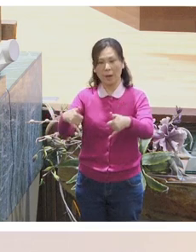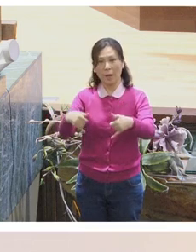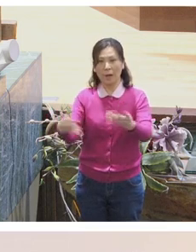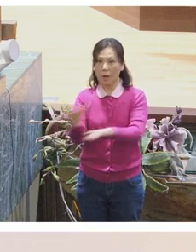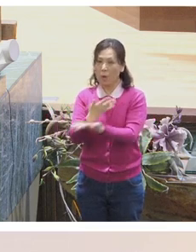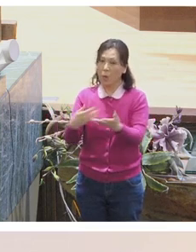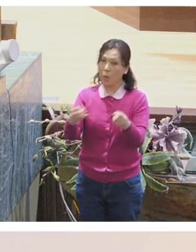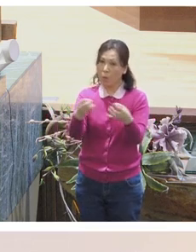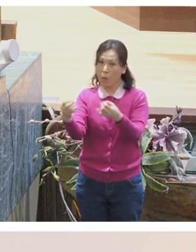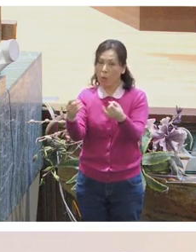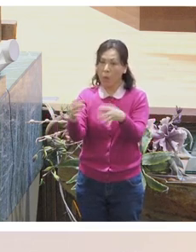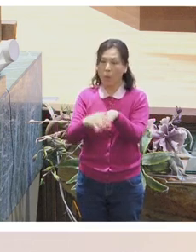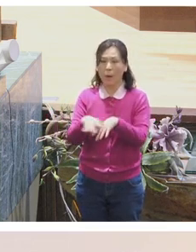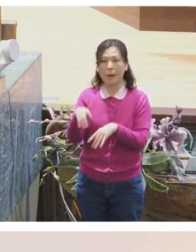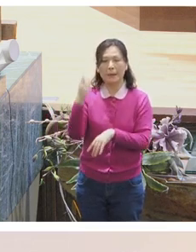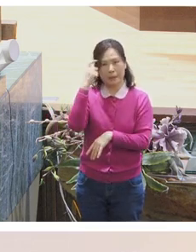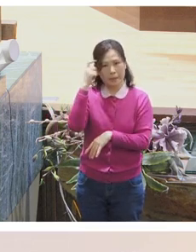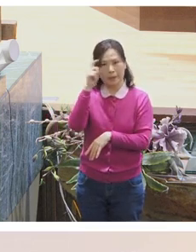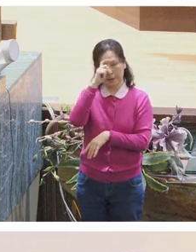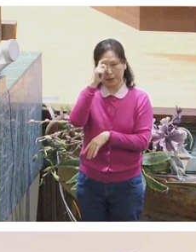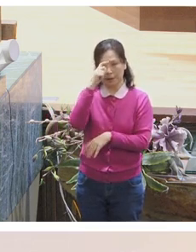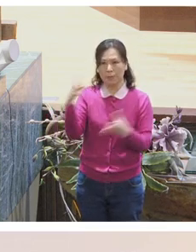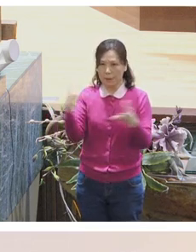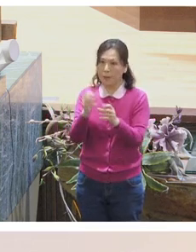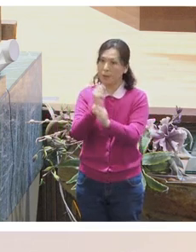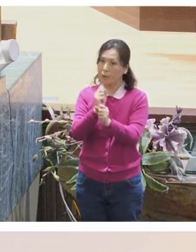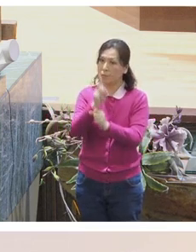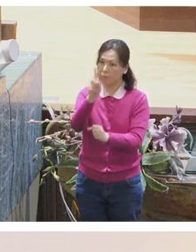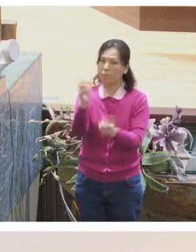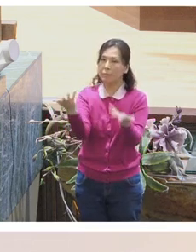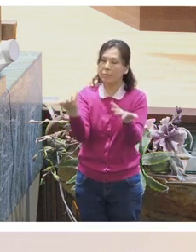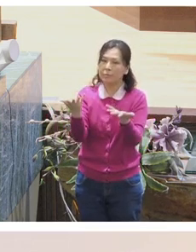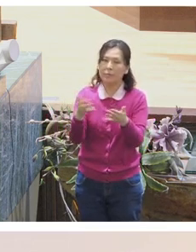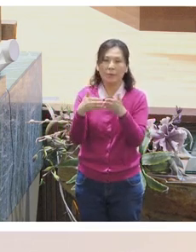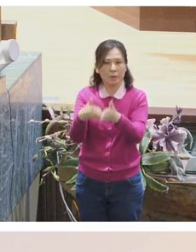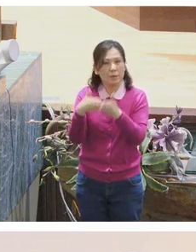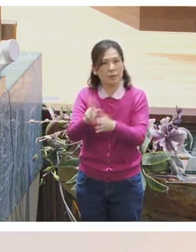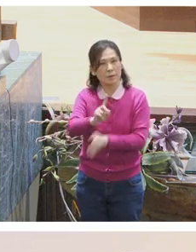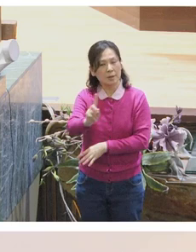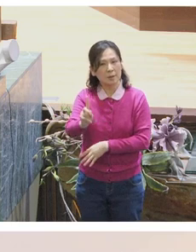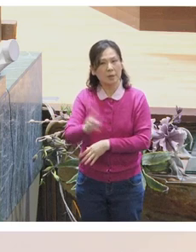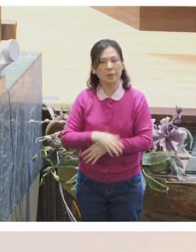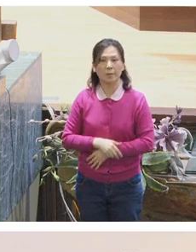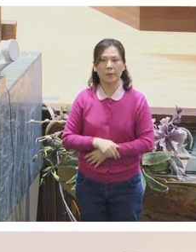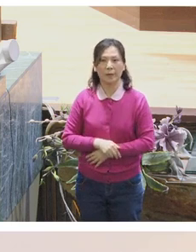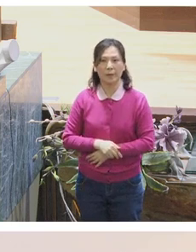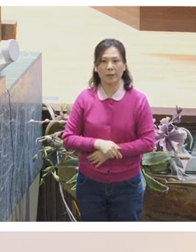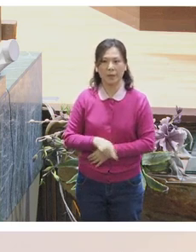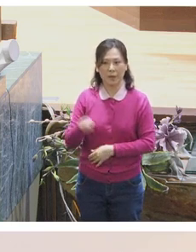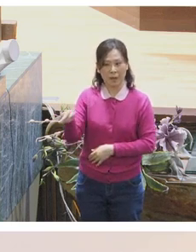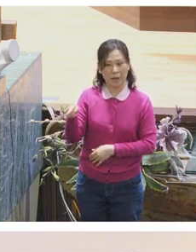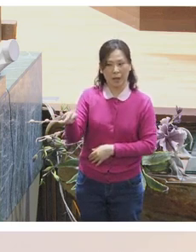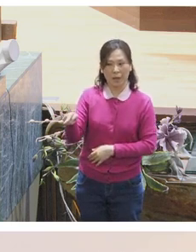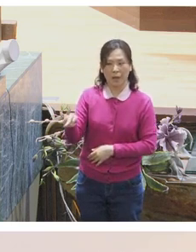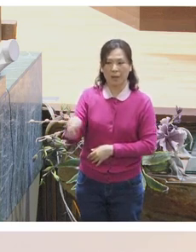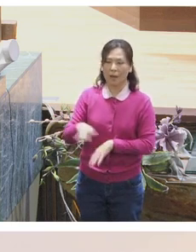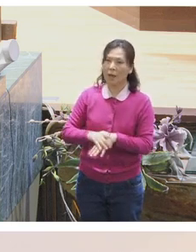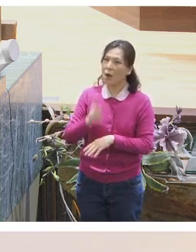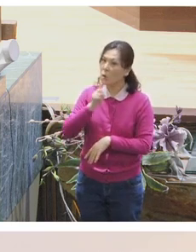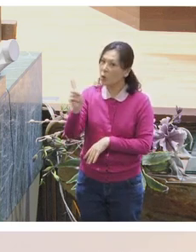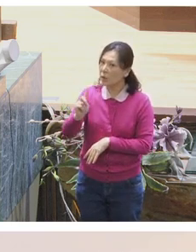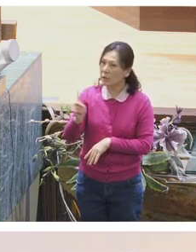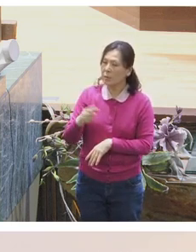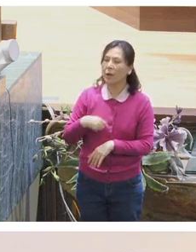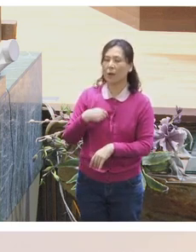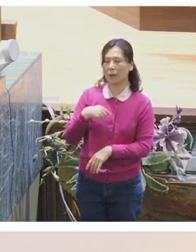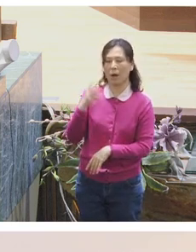果今天是想要去一起去做一件事情，很重要的是就是要 学会对方的语言，或者是知道对方